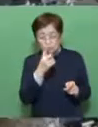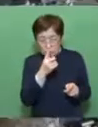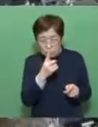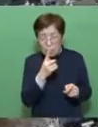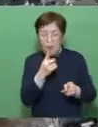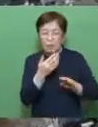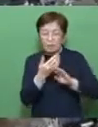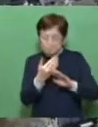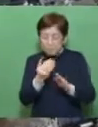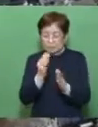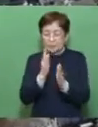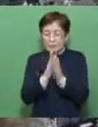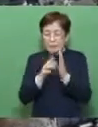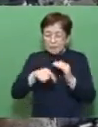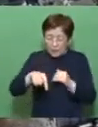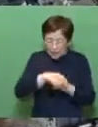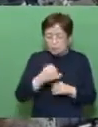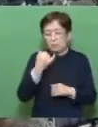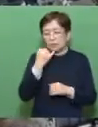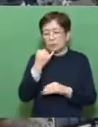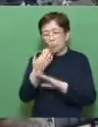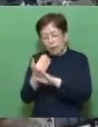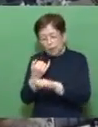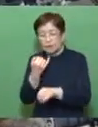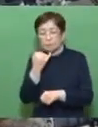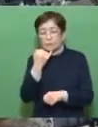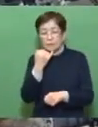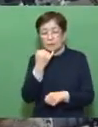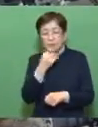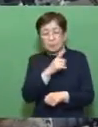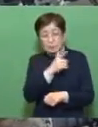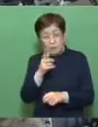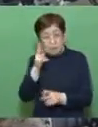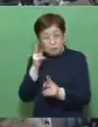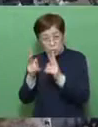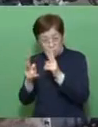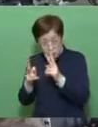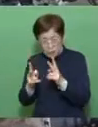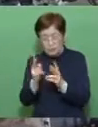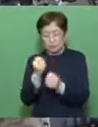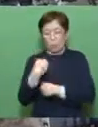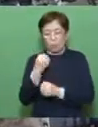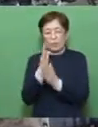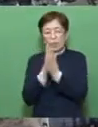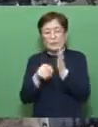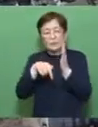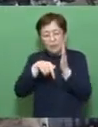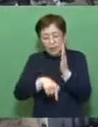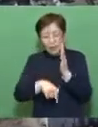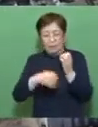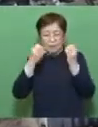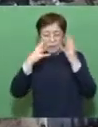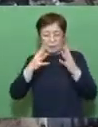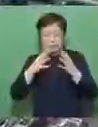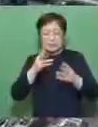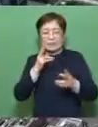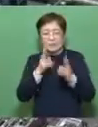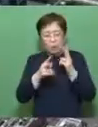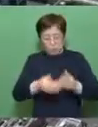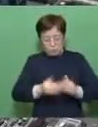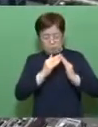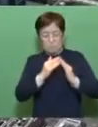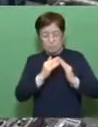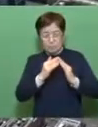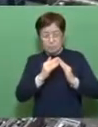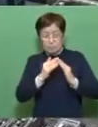の企業があ県内に新しい事業展開をしてもらったらですね基本的